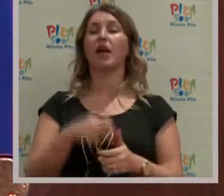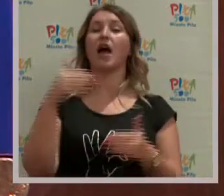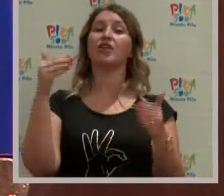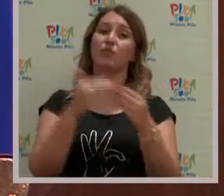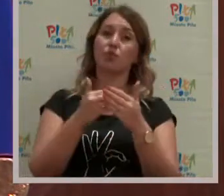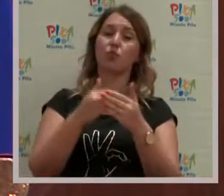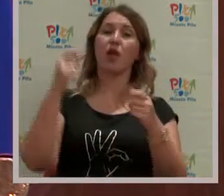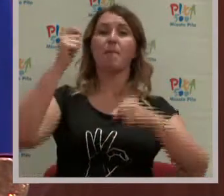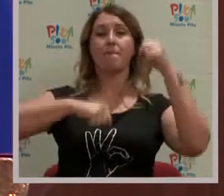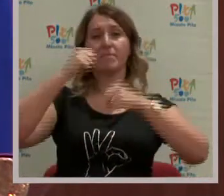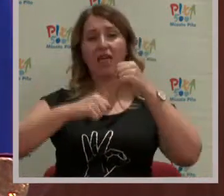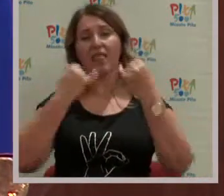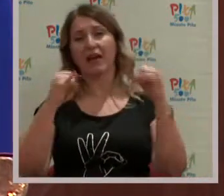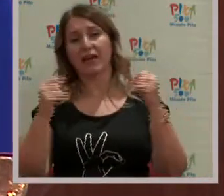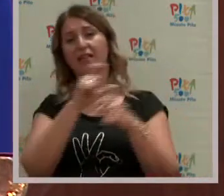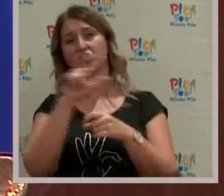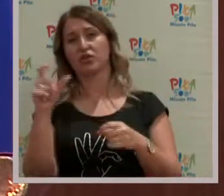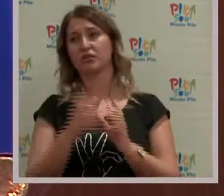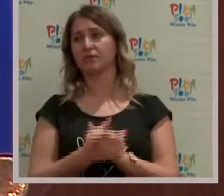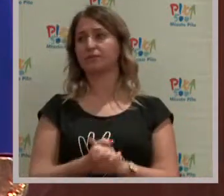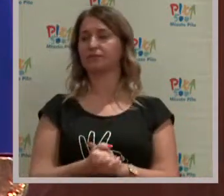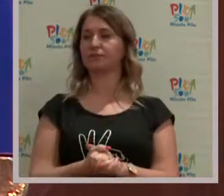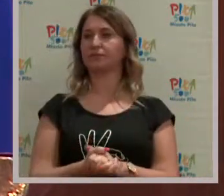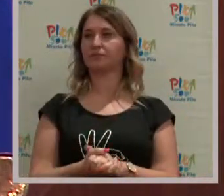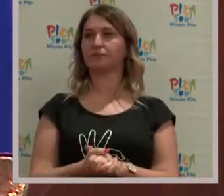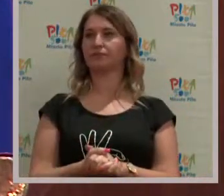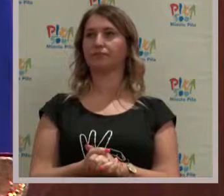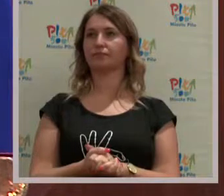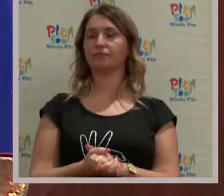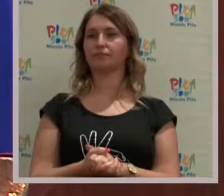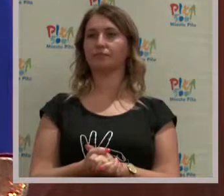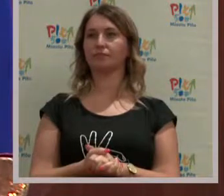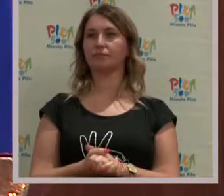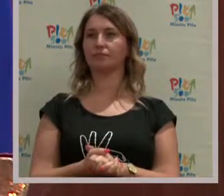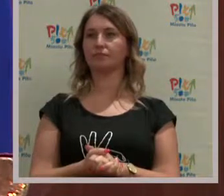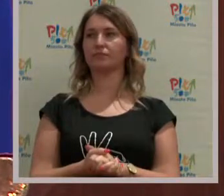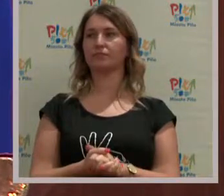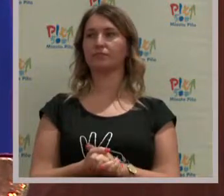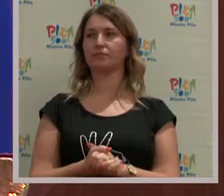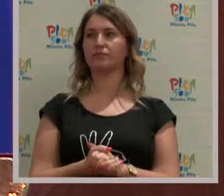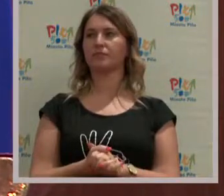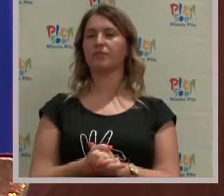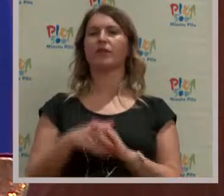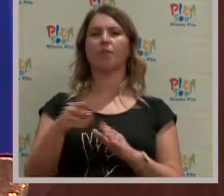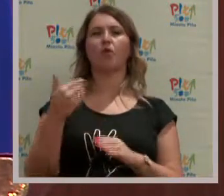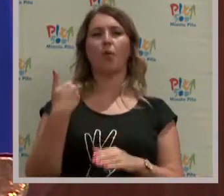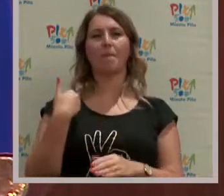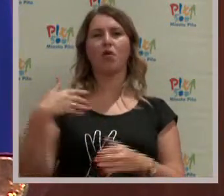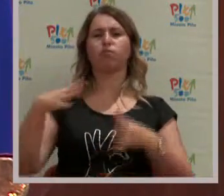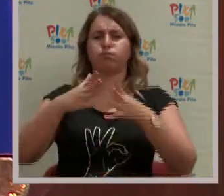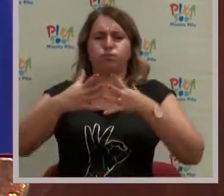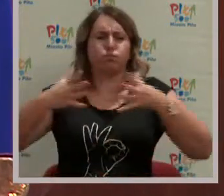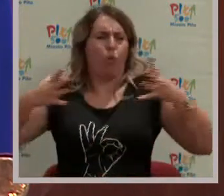dzięki temu odkorkuje się tak powiem nam wielki plac w centrum miasta, który służył do tej pory